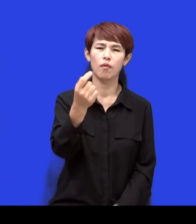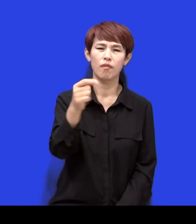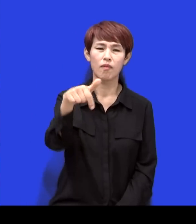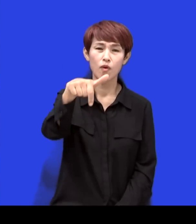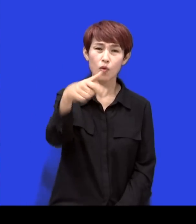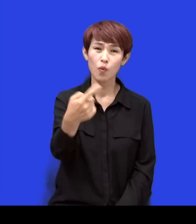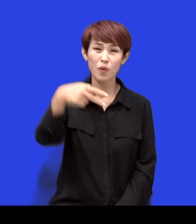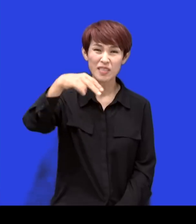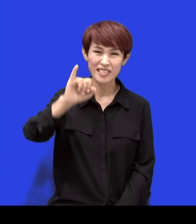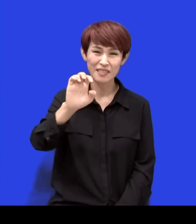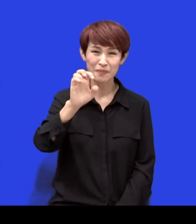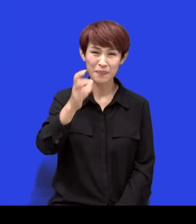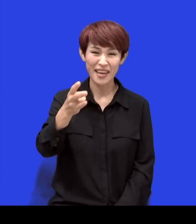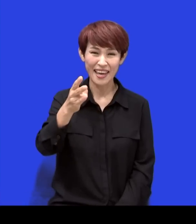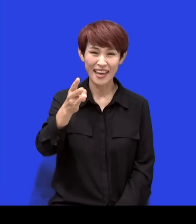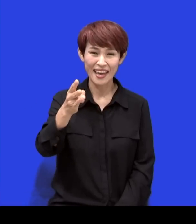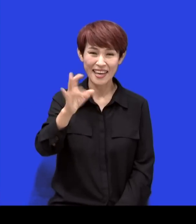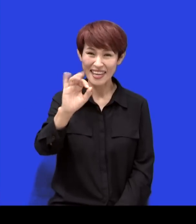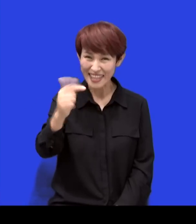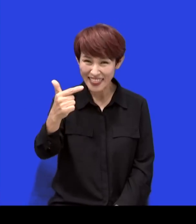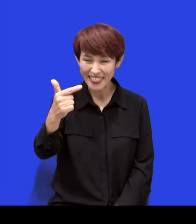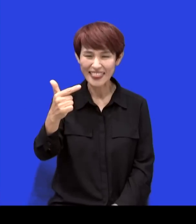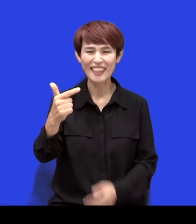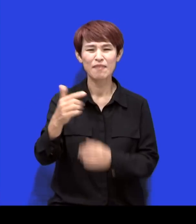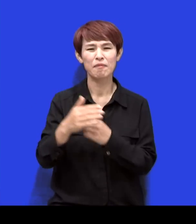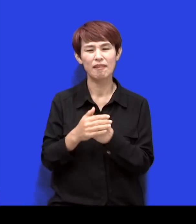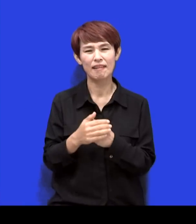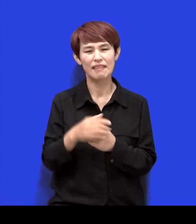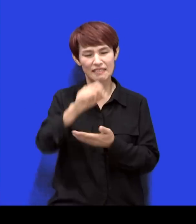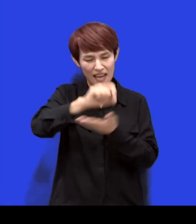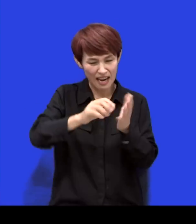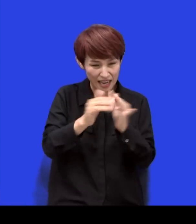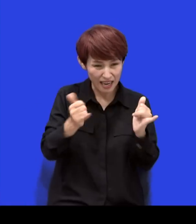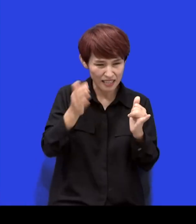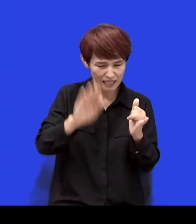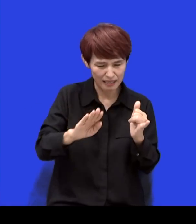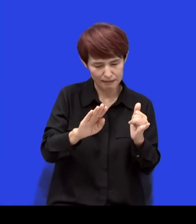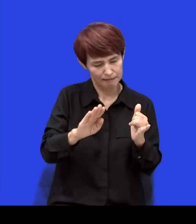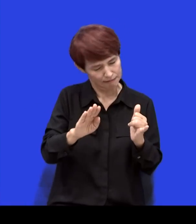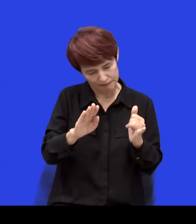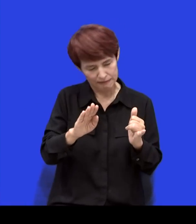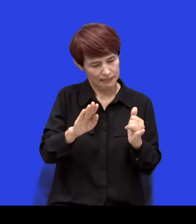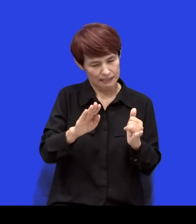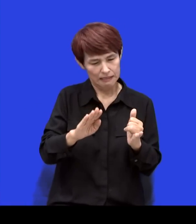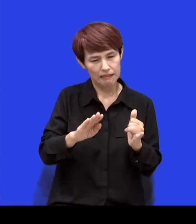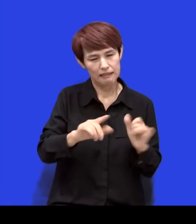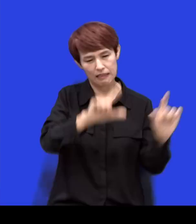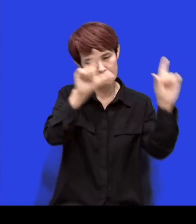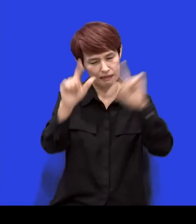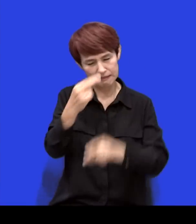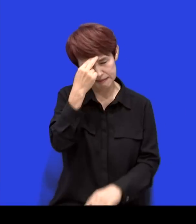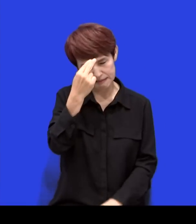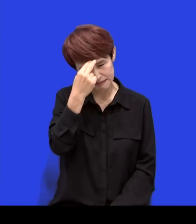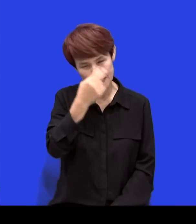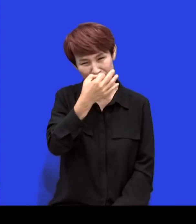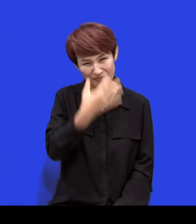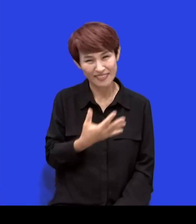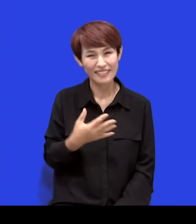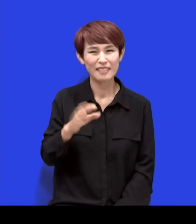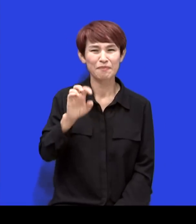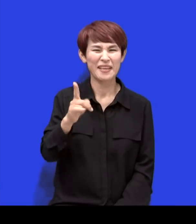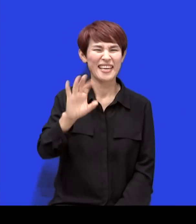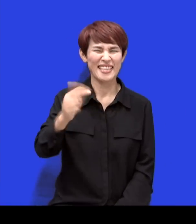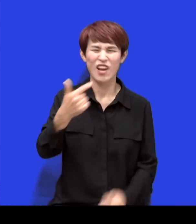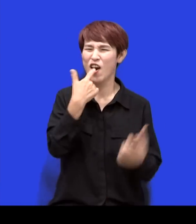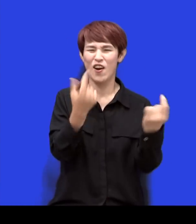말도 있죠. 네, 맞습니다. 저도 예. 그랬죠. 뭐 거의. 어땠어요? 아, 역시. 작가 팬이었고 뭐 이 생계가 안 되니까 나중에 이제 서울에 자취하는데